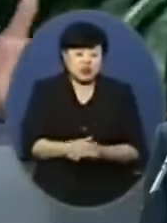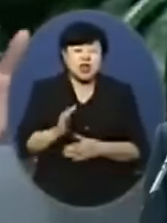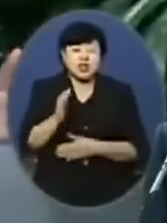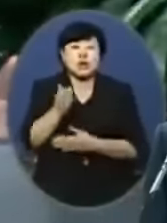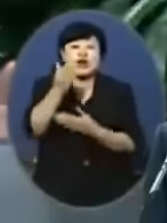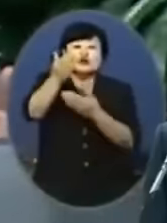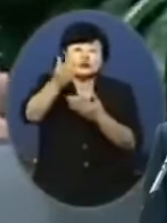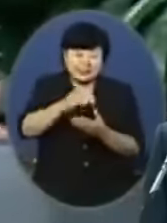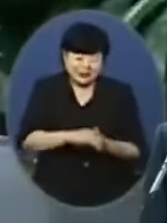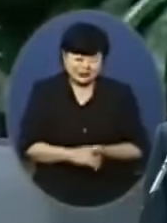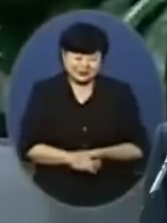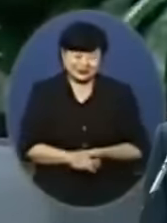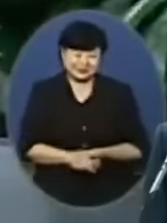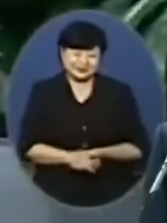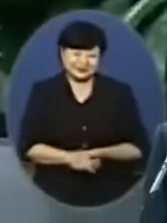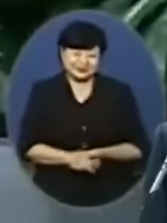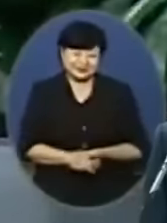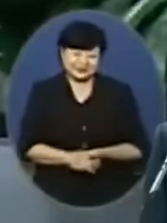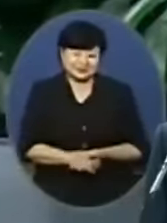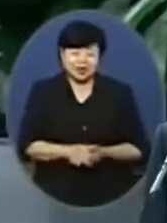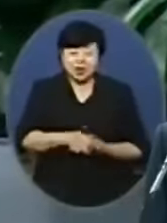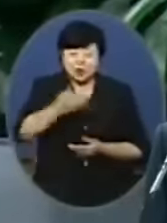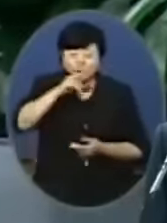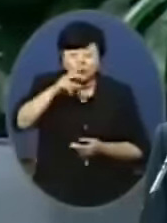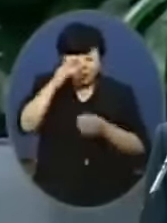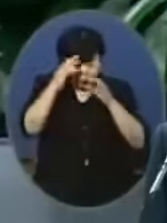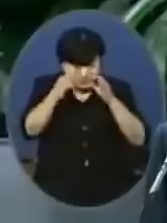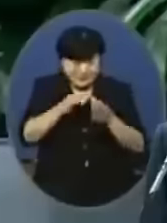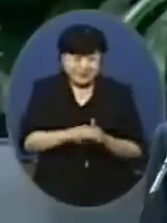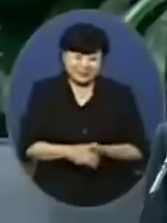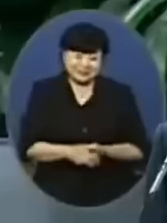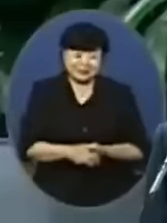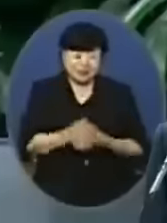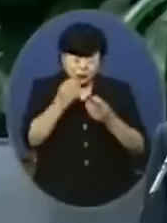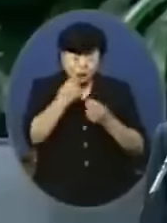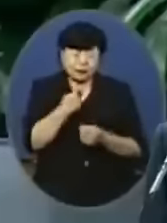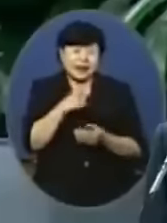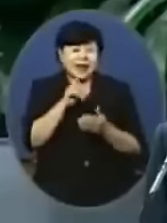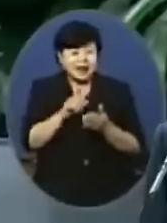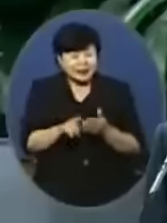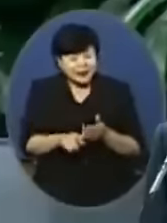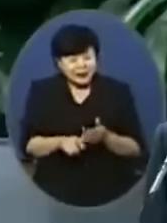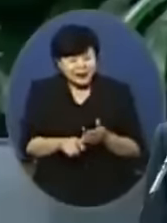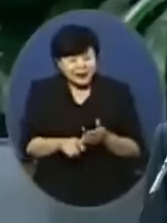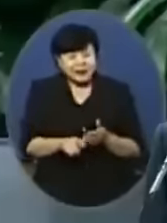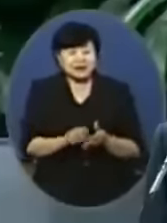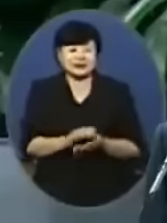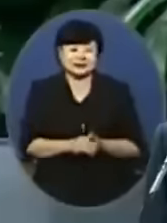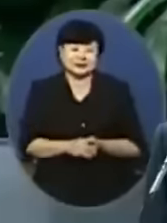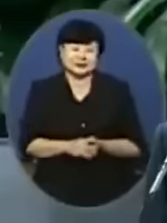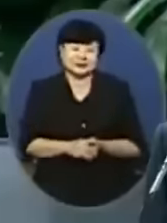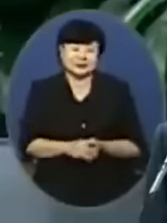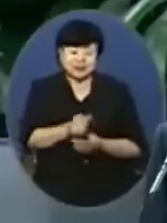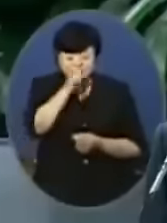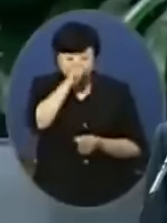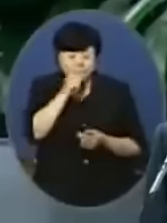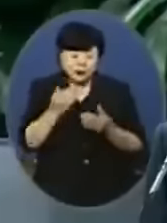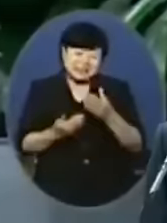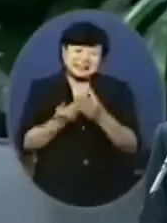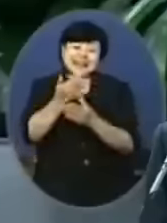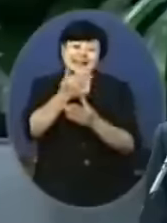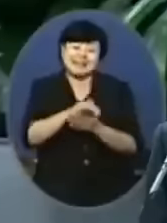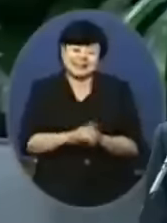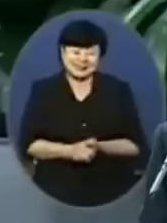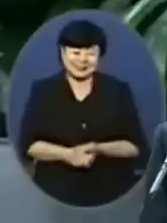영화롭게 만들어준다는 것입니다. 한번 과거를 돌이켜보십시오. 고통당할 때 좋은 일도 많이